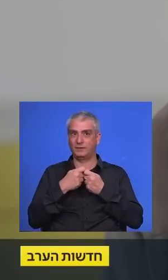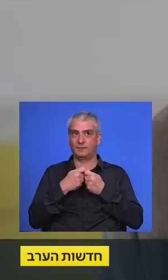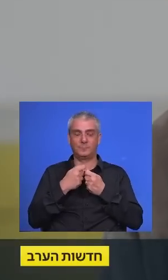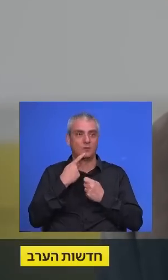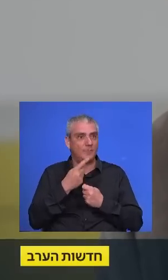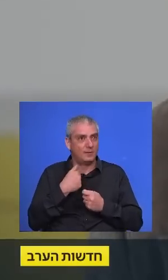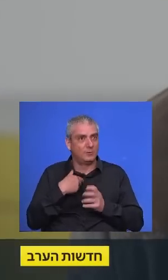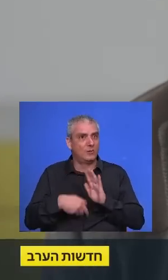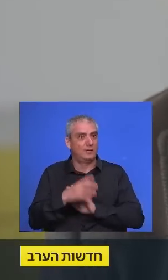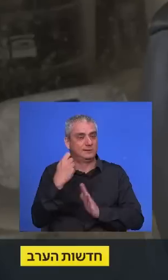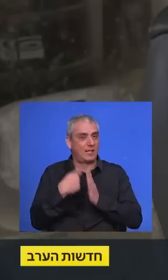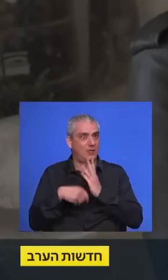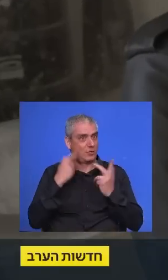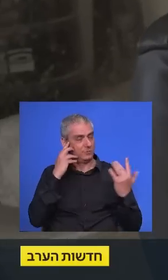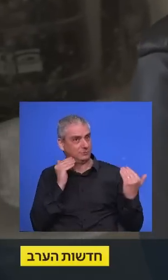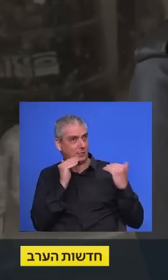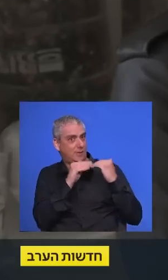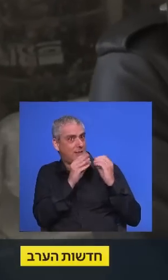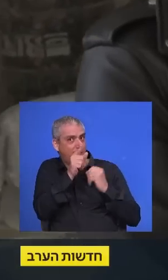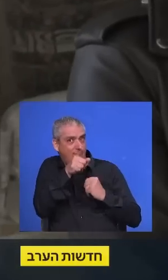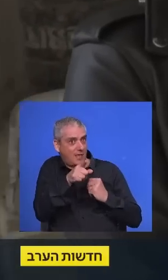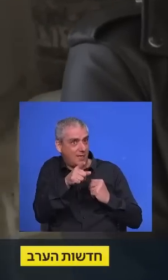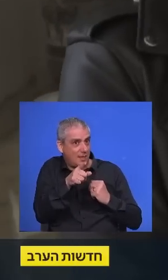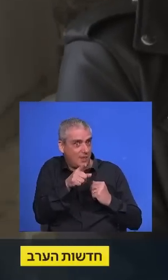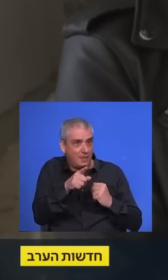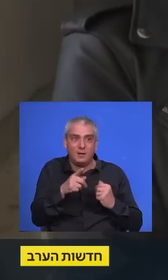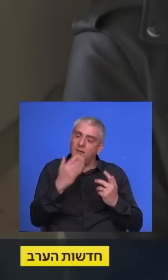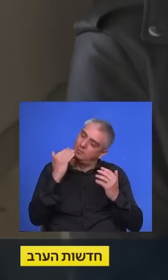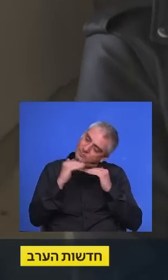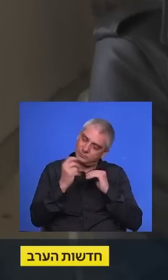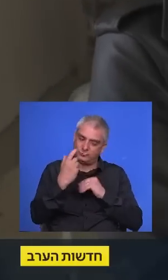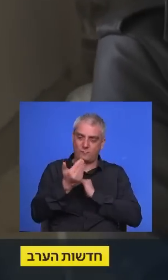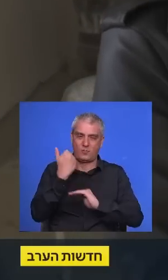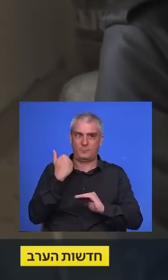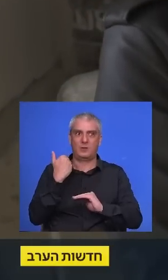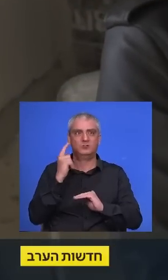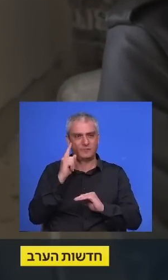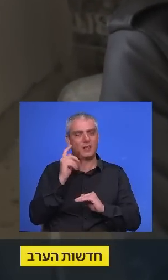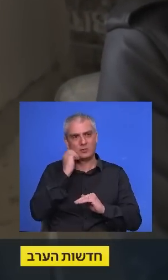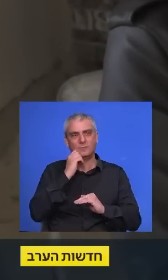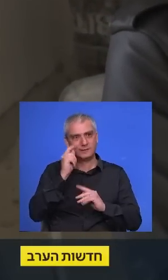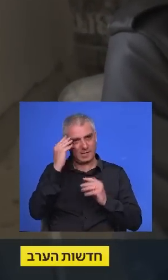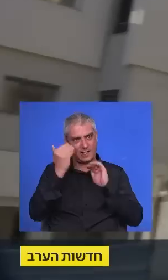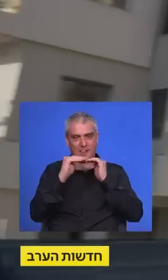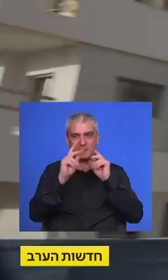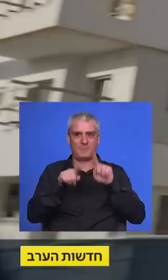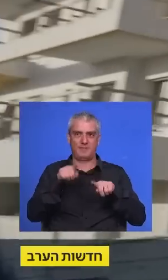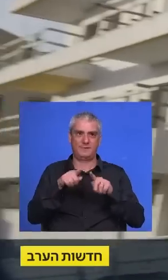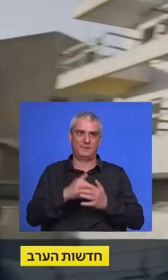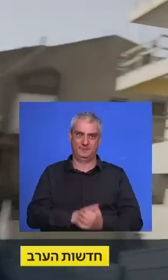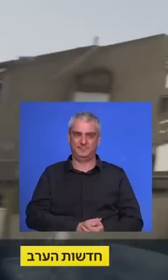שאני כדי לצאת לקניות צריכה לתאם איתך? אנחנו מתאמים שבוע מראש, אבל גם ביום-יום צריך לתאם לפעמים.